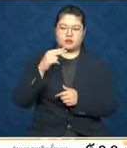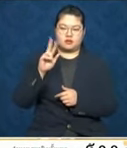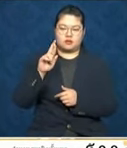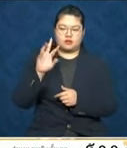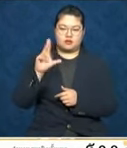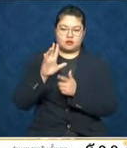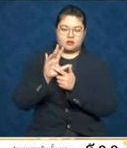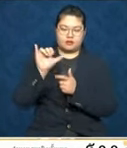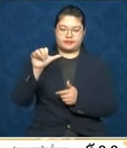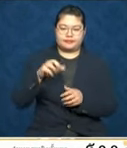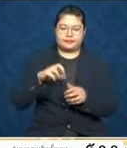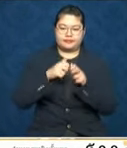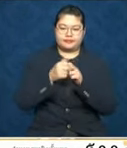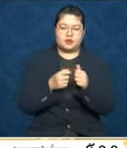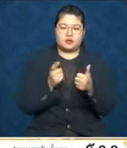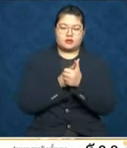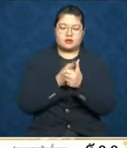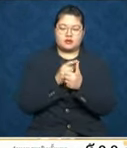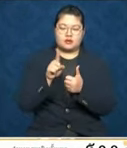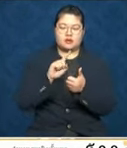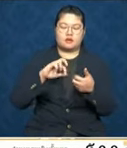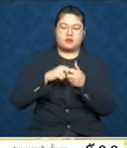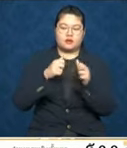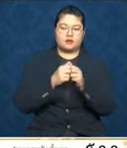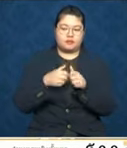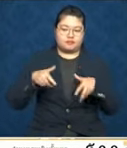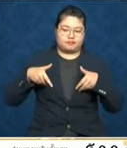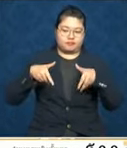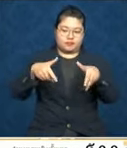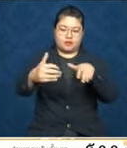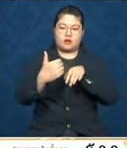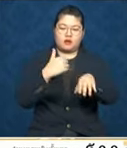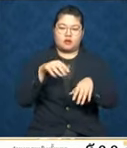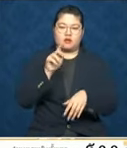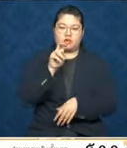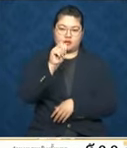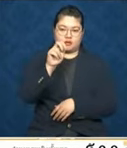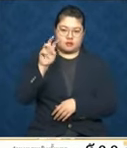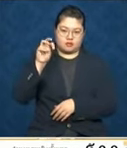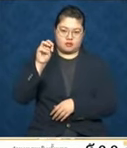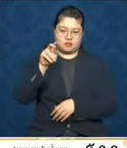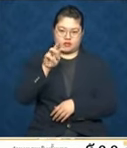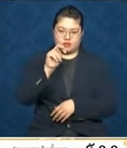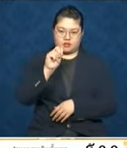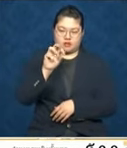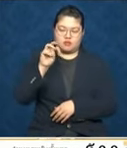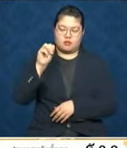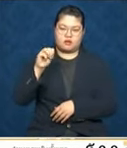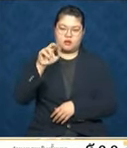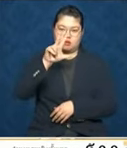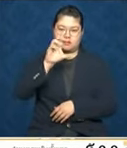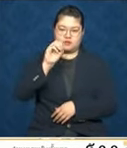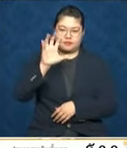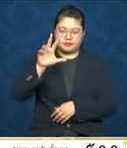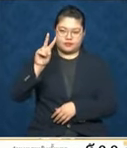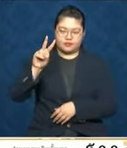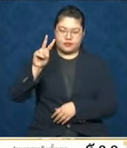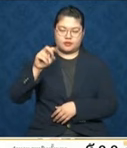ที่1ครับคือปัญหาขาดไฟฟ้าแสงสว่างบริเวณทางหลวงหมายเลขนม3052ครับของตำบลวังน้ำเขีย